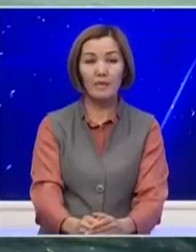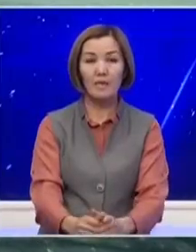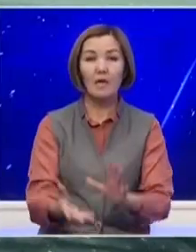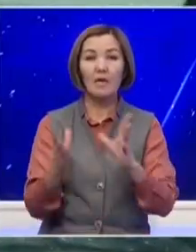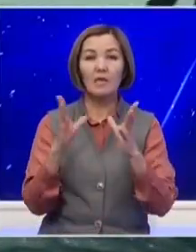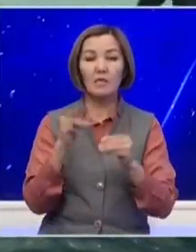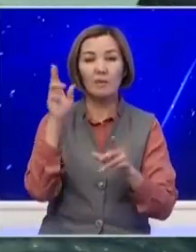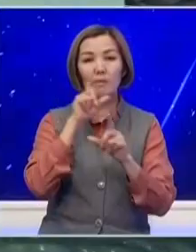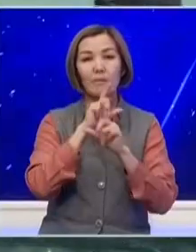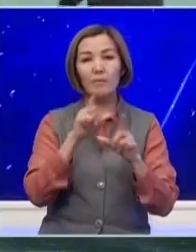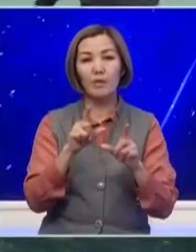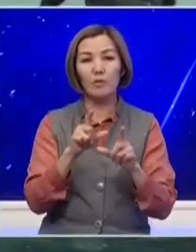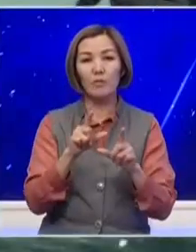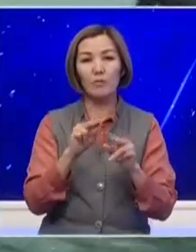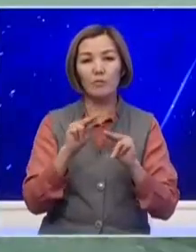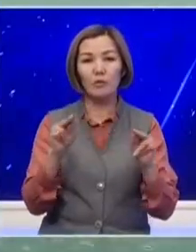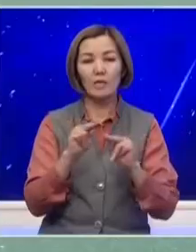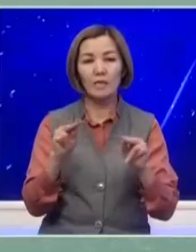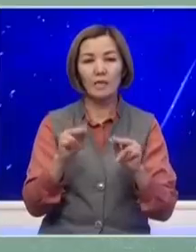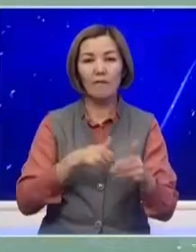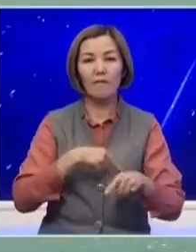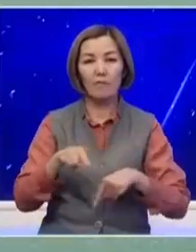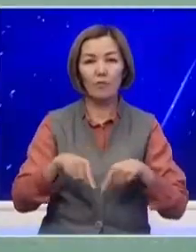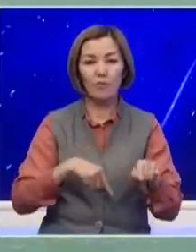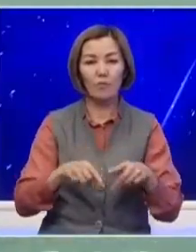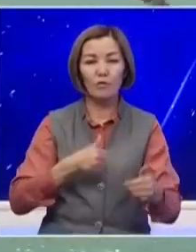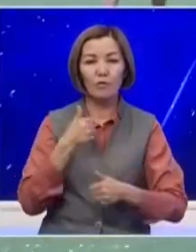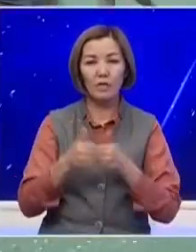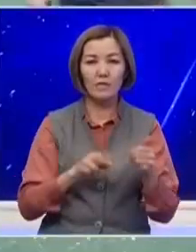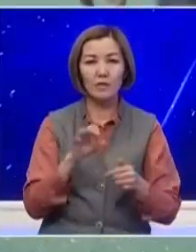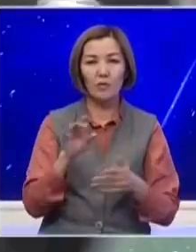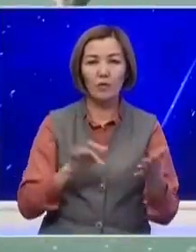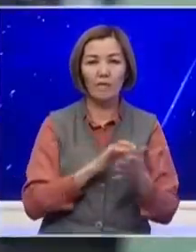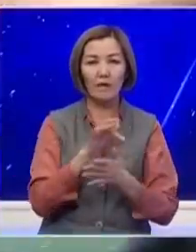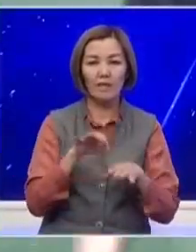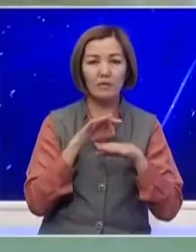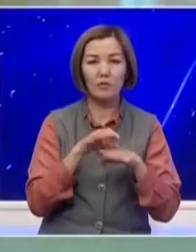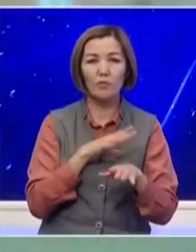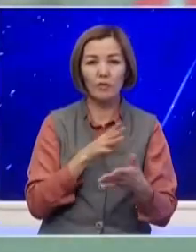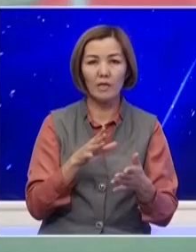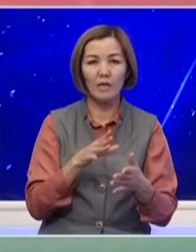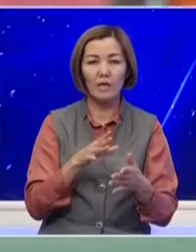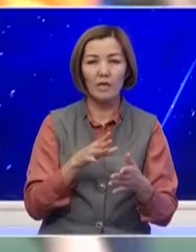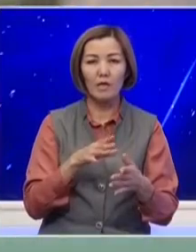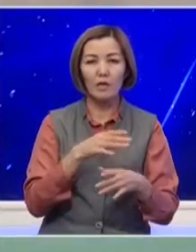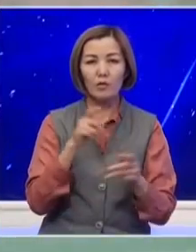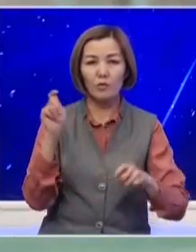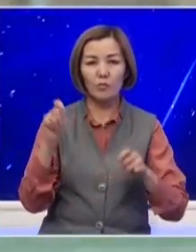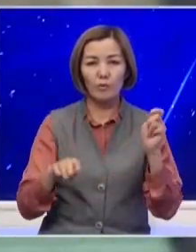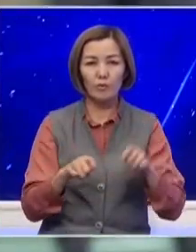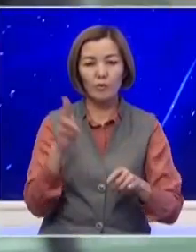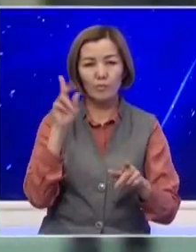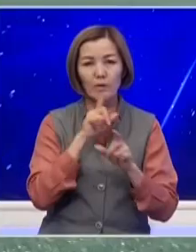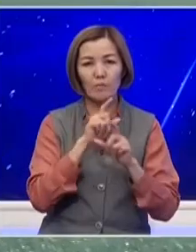Жалпы білім беру мекемелерінің ұстаздары арасындағы футбол жарысы Қонаев қаласында өтті. Оған өңірдің түкпір-түкпіріндегі